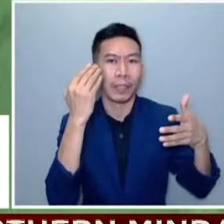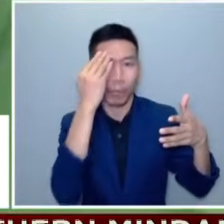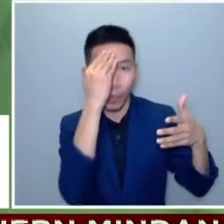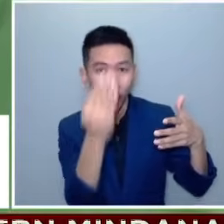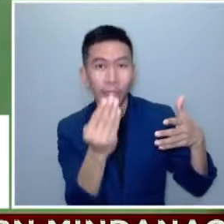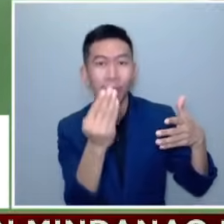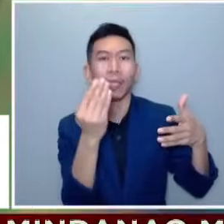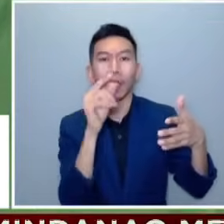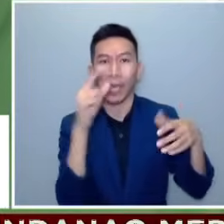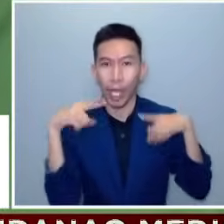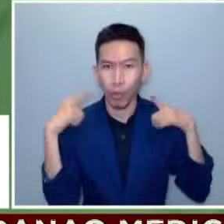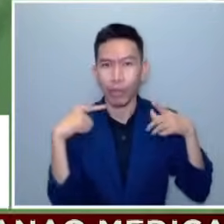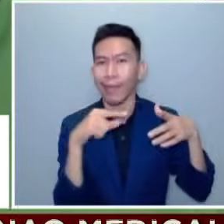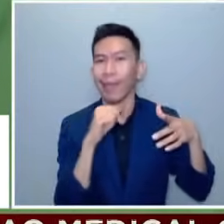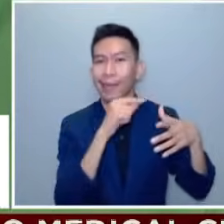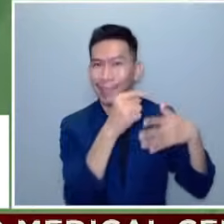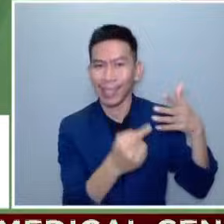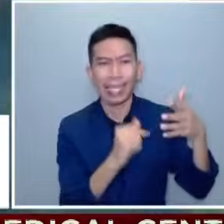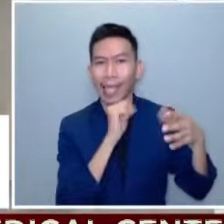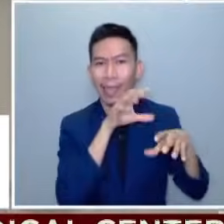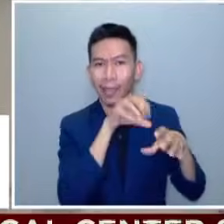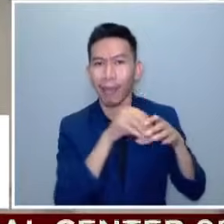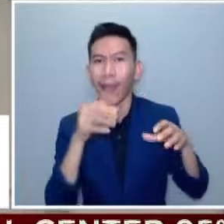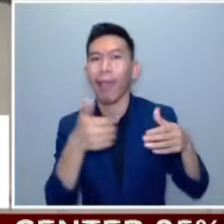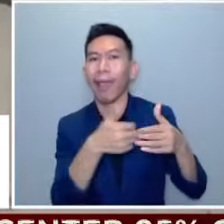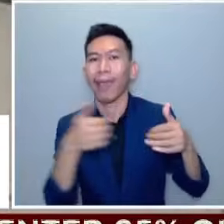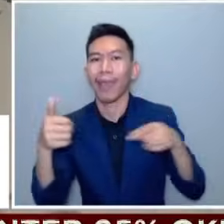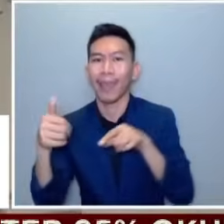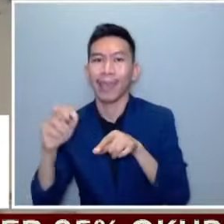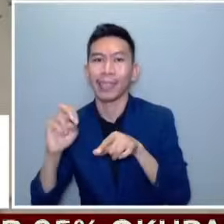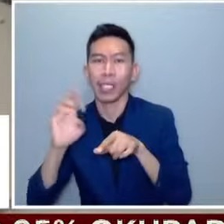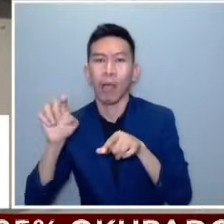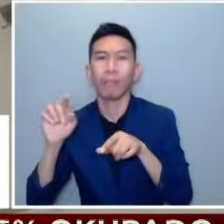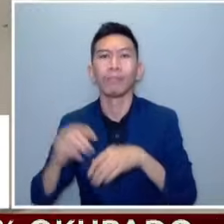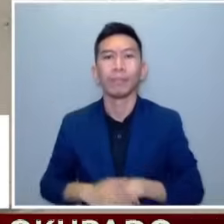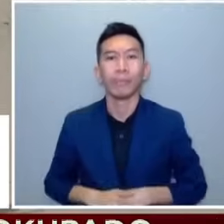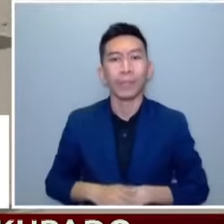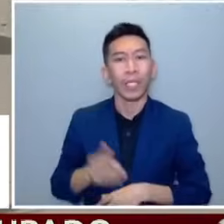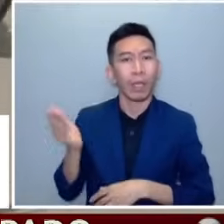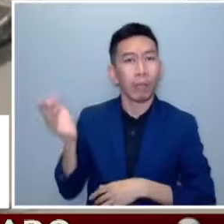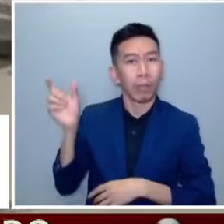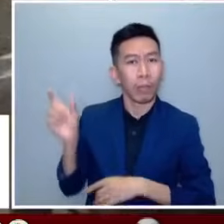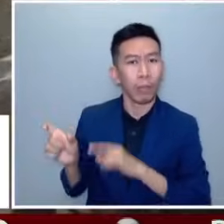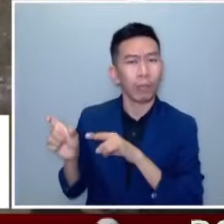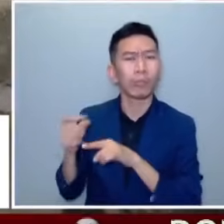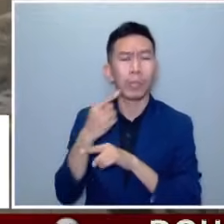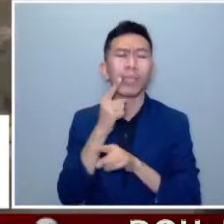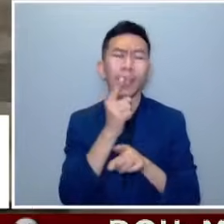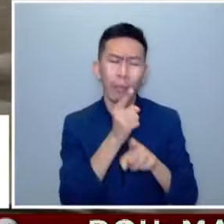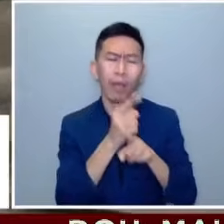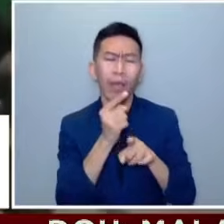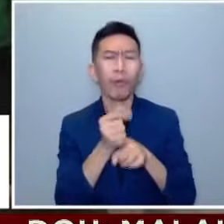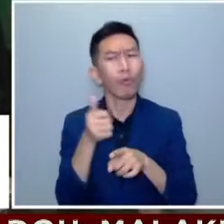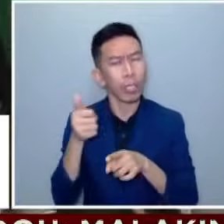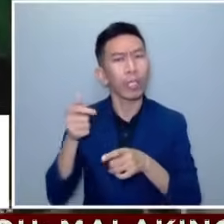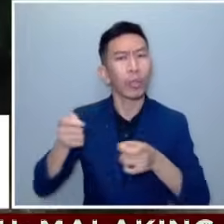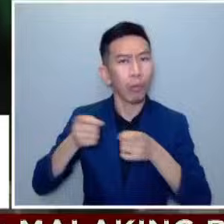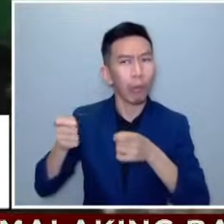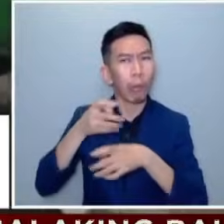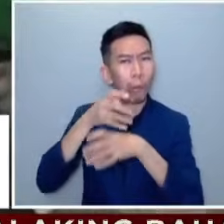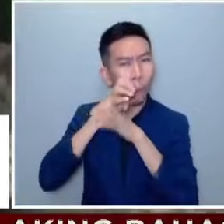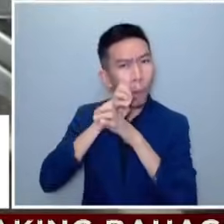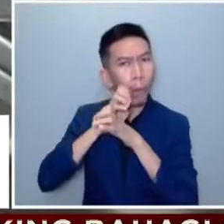Jesus, tama lang na maghigpit sa checkpoint. Sana lang anya maintindihan ng kanilang mga kliyente kung bakit natatagalan ang